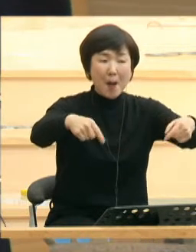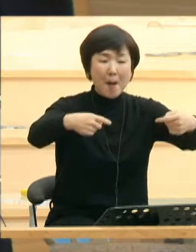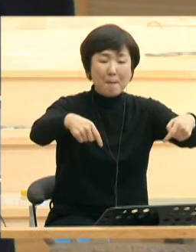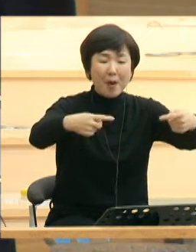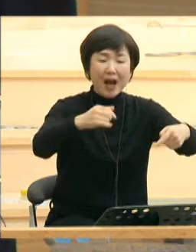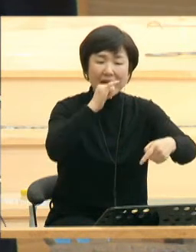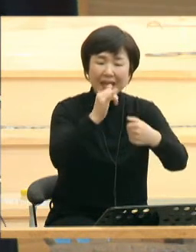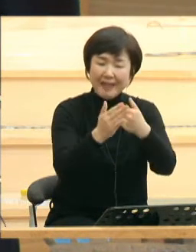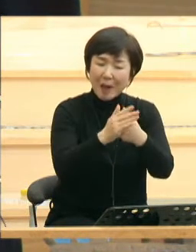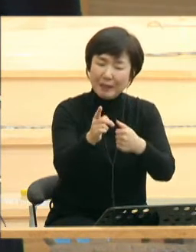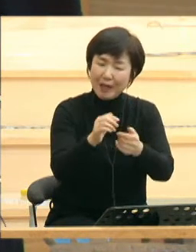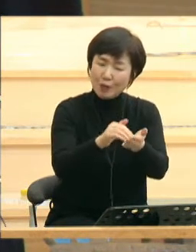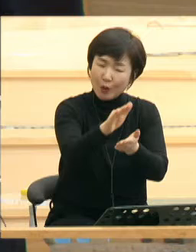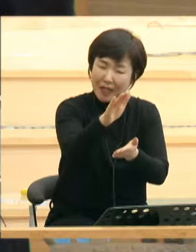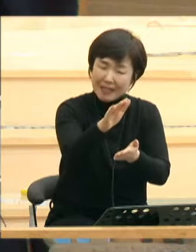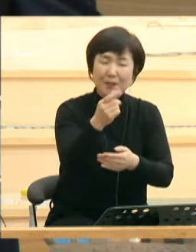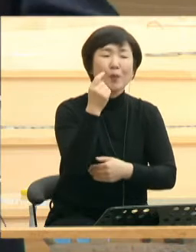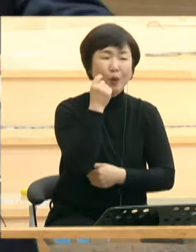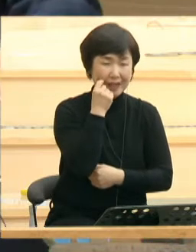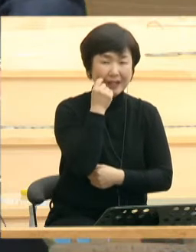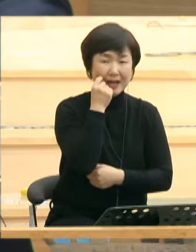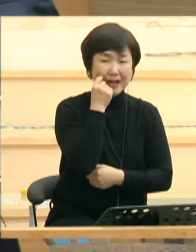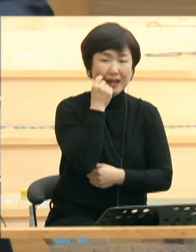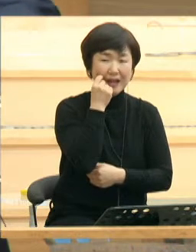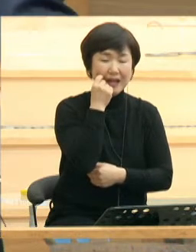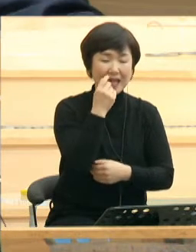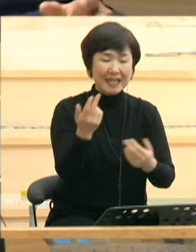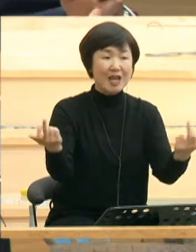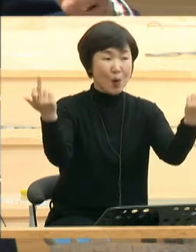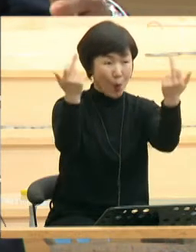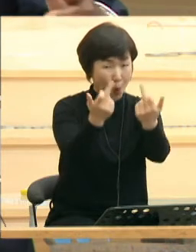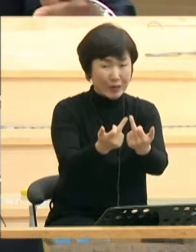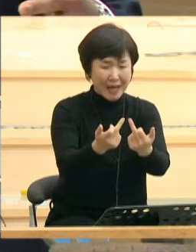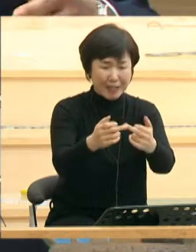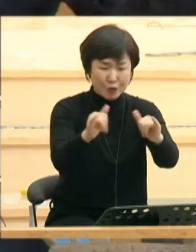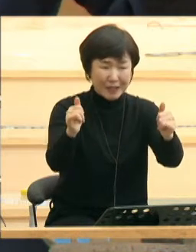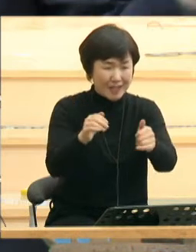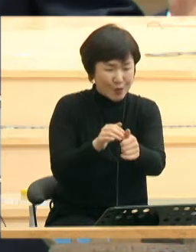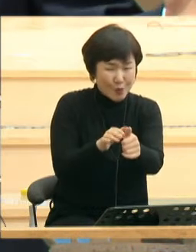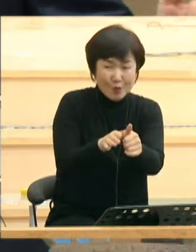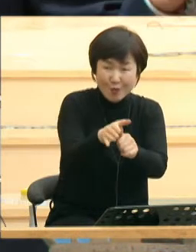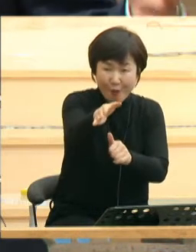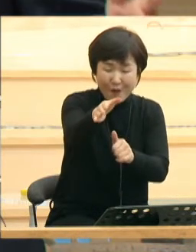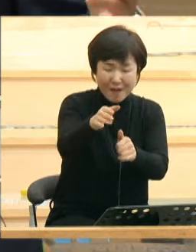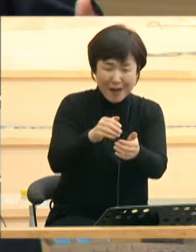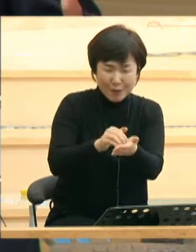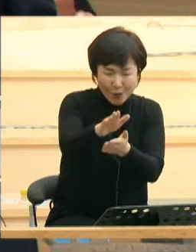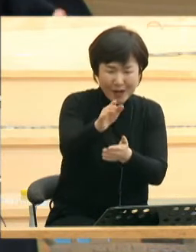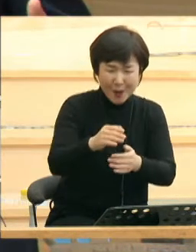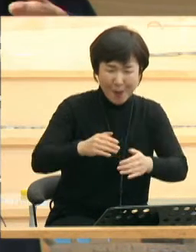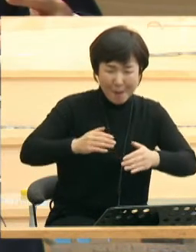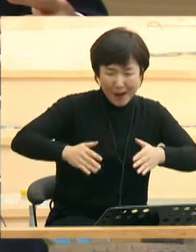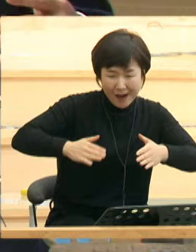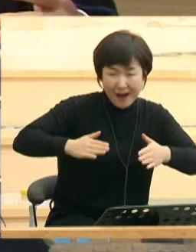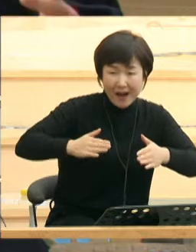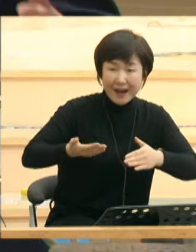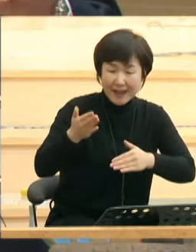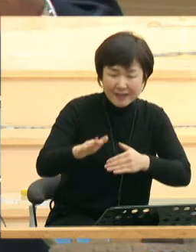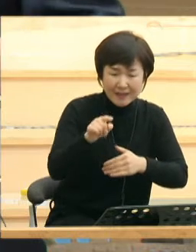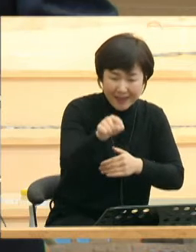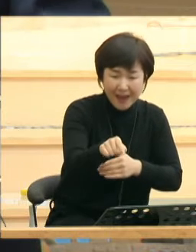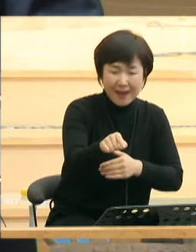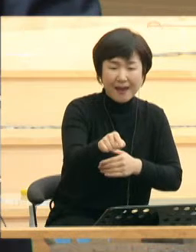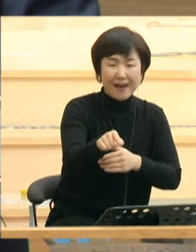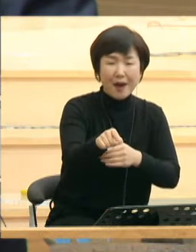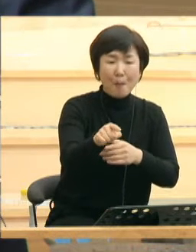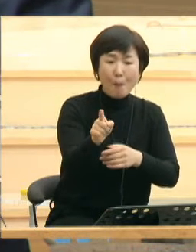쫓아내지 오다 했으며 자 골짜기 주민들의 쫓아내려고 갔는데 가나안 땅이 이방 민족이 있으니까 쫓아내려고 봤는데